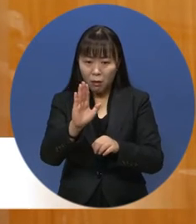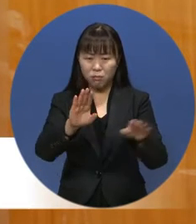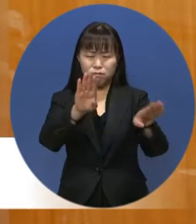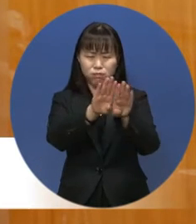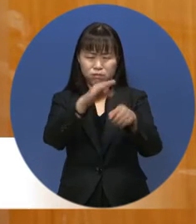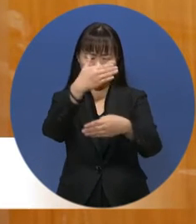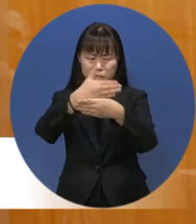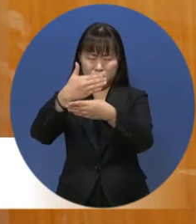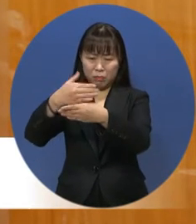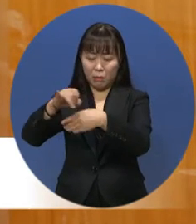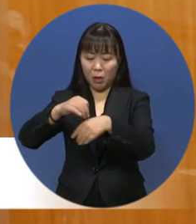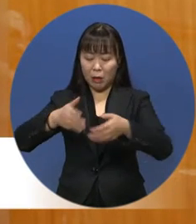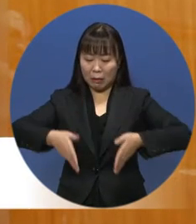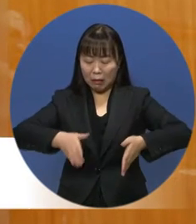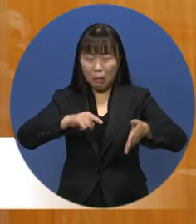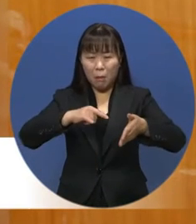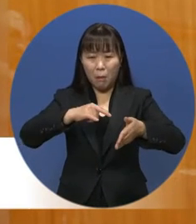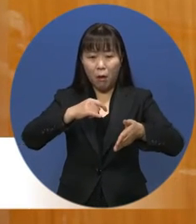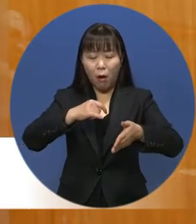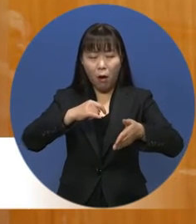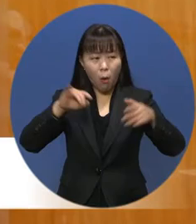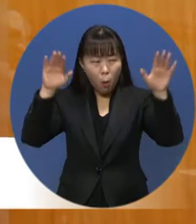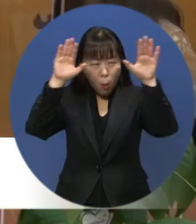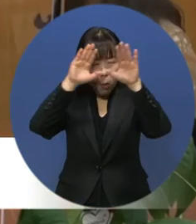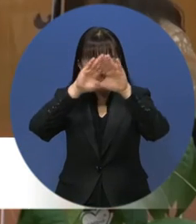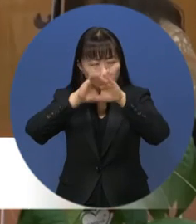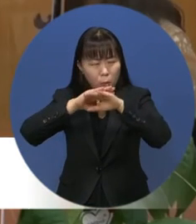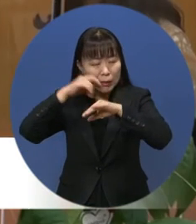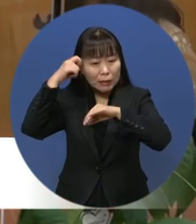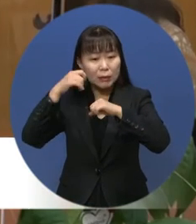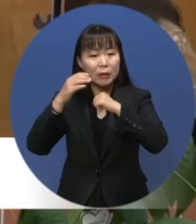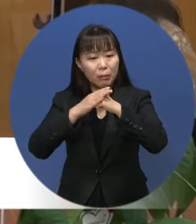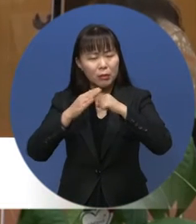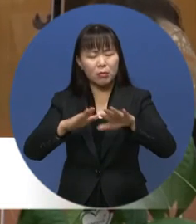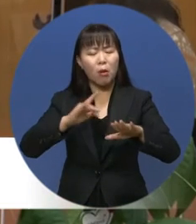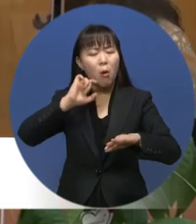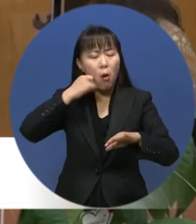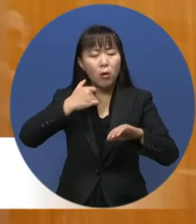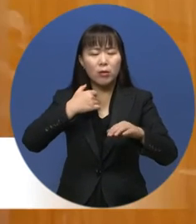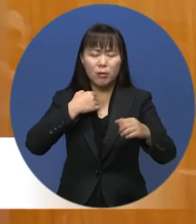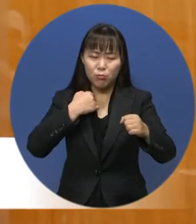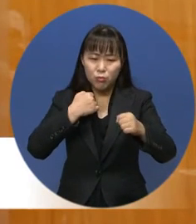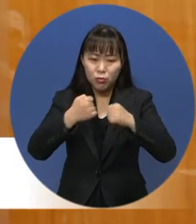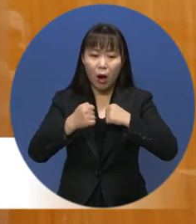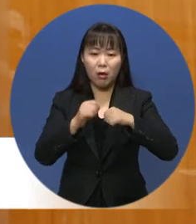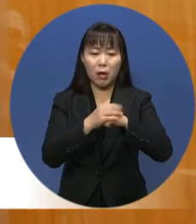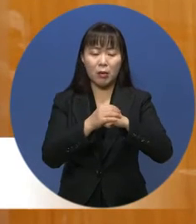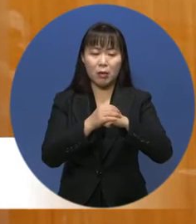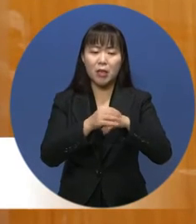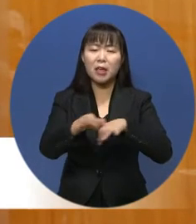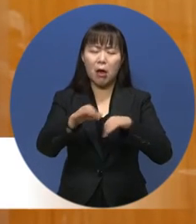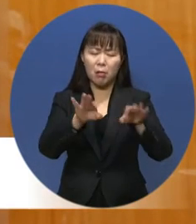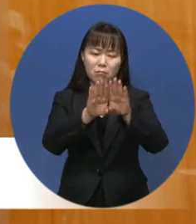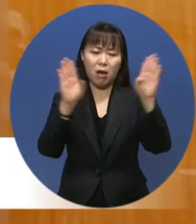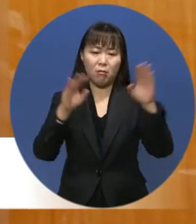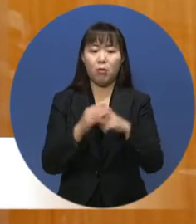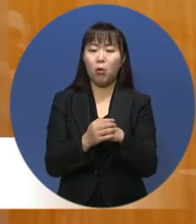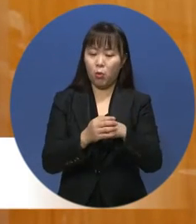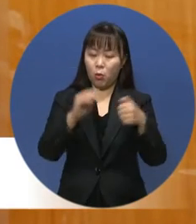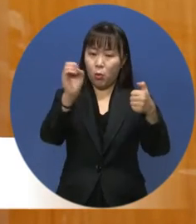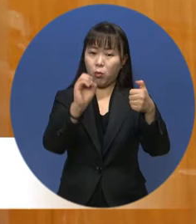굉장히 어두워집니다. 예. 그래서 지금 어려운 상황에도 문을 열어주시는 걸로 저는 알고 있습니다.